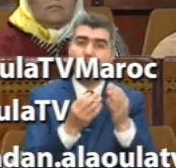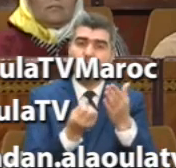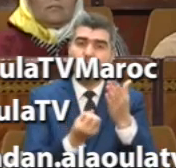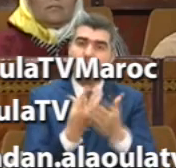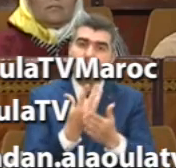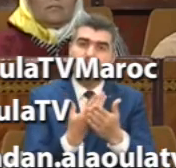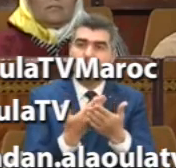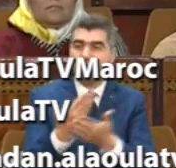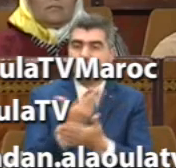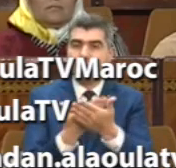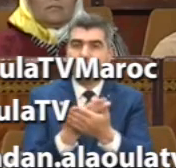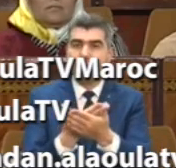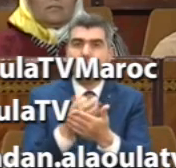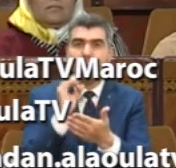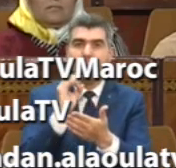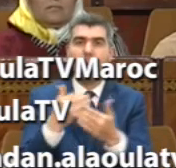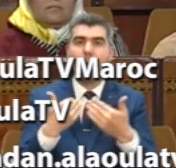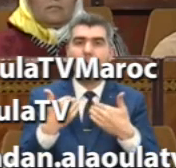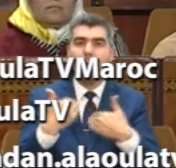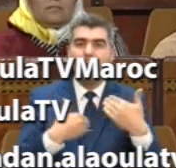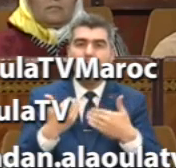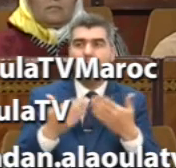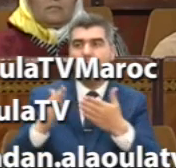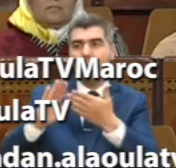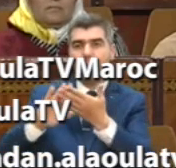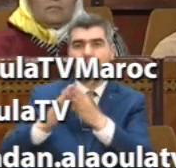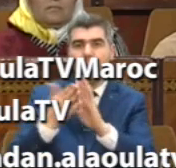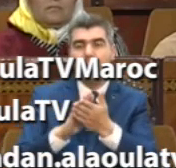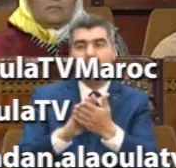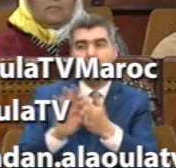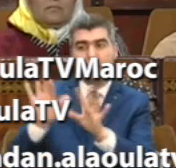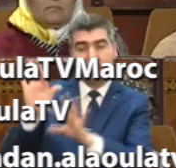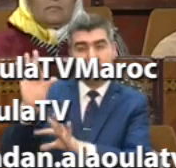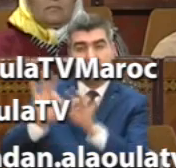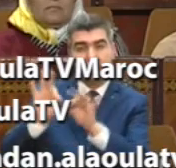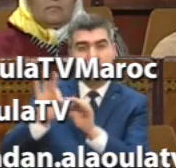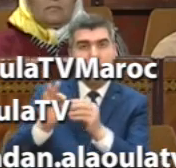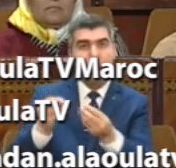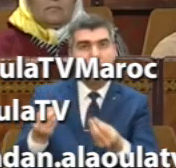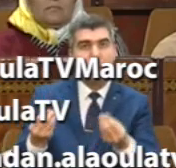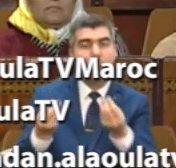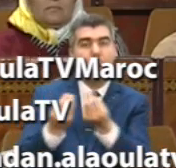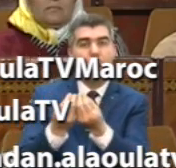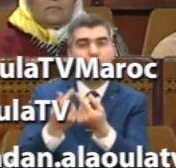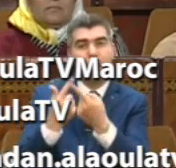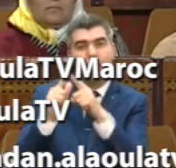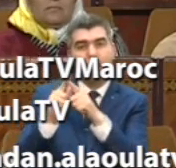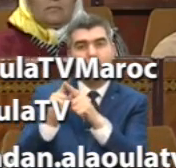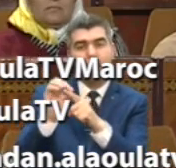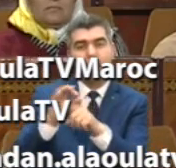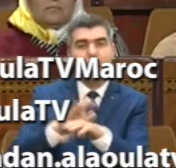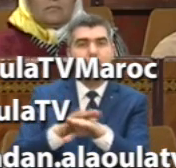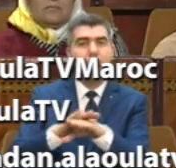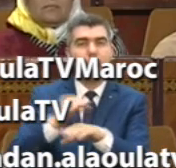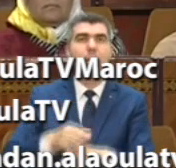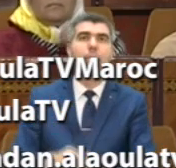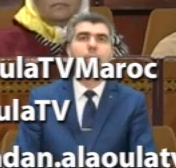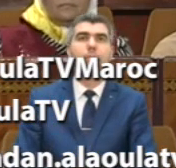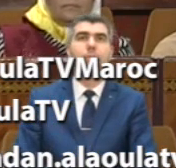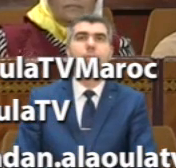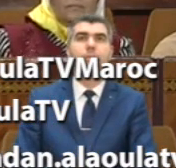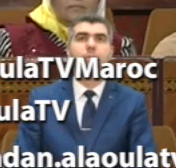للتتبع والتقييم لتعزيز دينامية المجتمع المدني الذي هو شريك أساسي لتنزيل هذه السياسات.